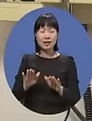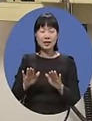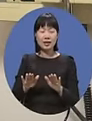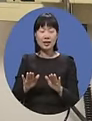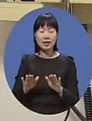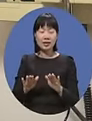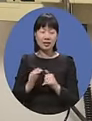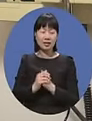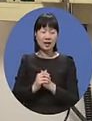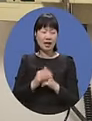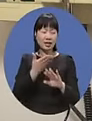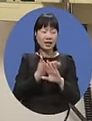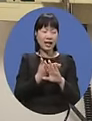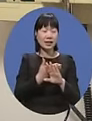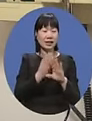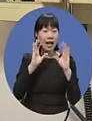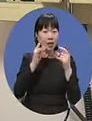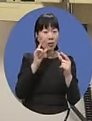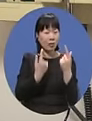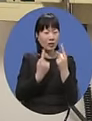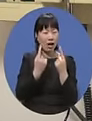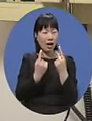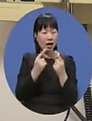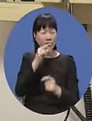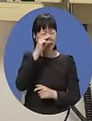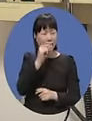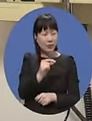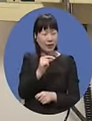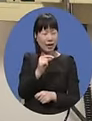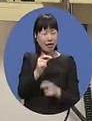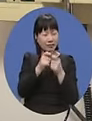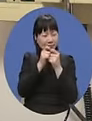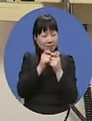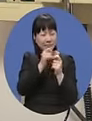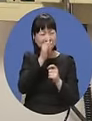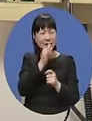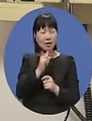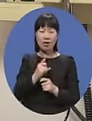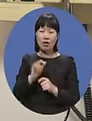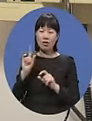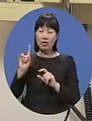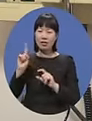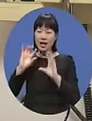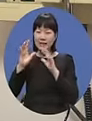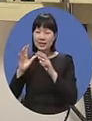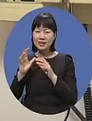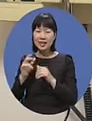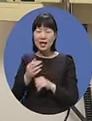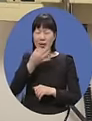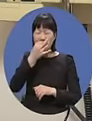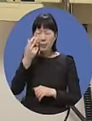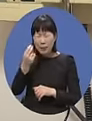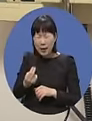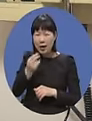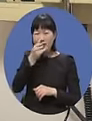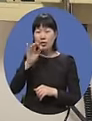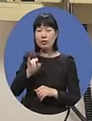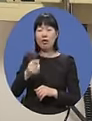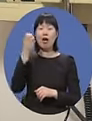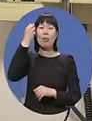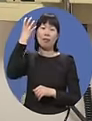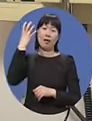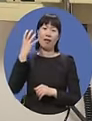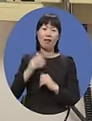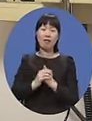굉장히 다른 애들보다 예민하고 섬세한 부분이 있거든요. 그러니까 어떤 애들은 혹시 이제 변을 한번 힘들게 보더라도 그 다음에 그걸